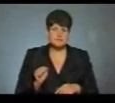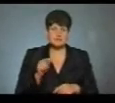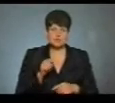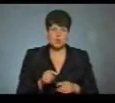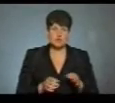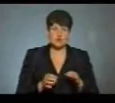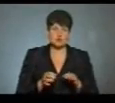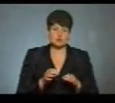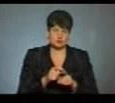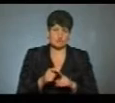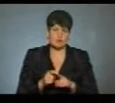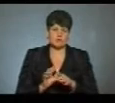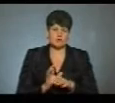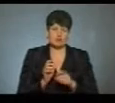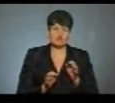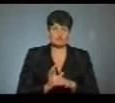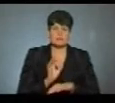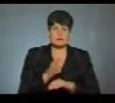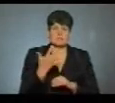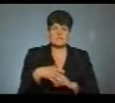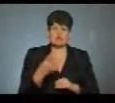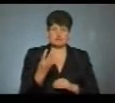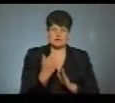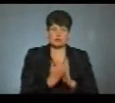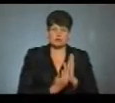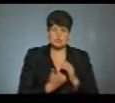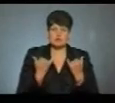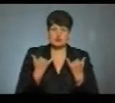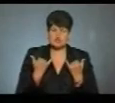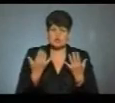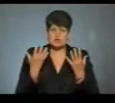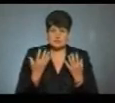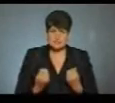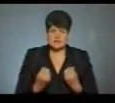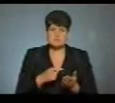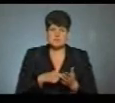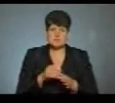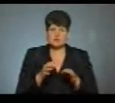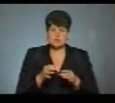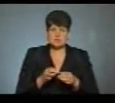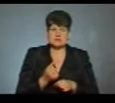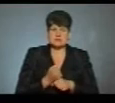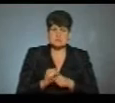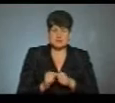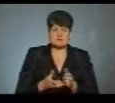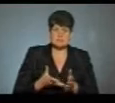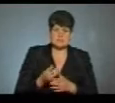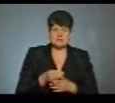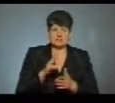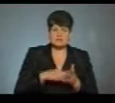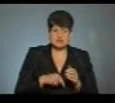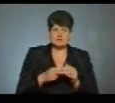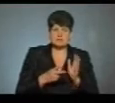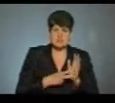суду скерували 54 протоколи. На сьогодні Тернопільський міськрайонний суд зобов'язав сплатити штраф у розмірі 17